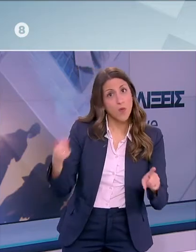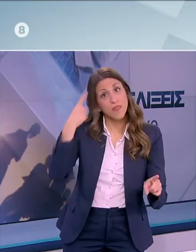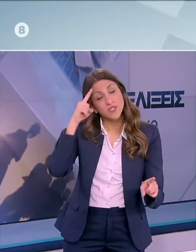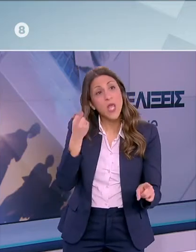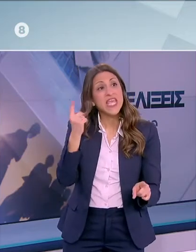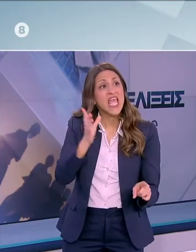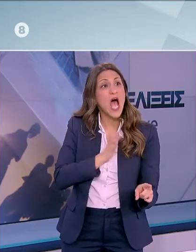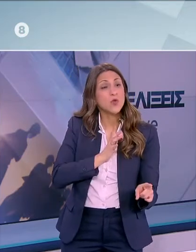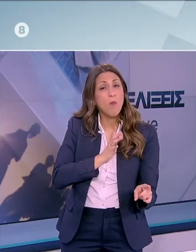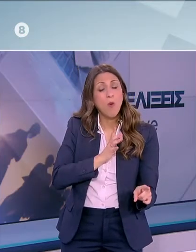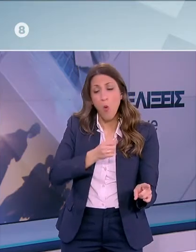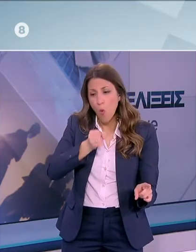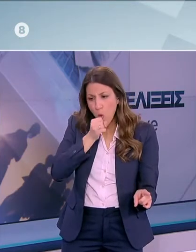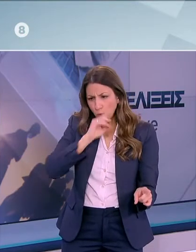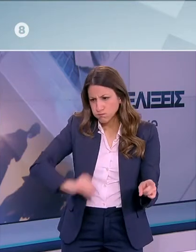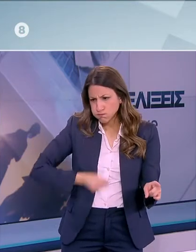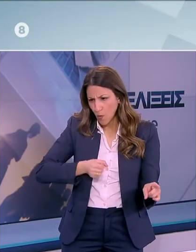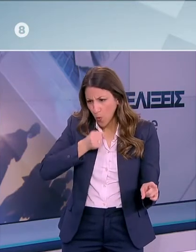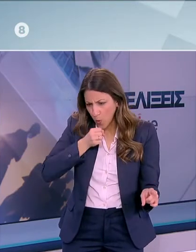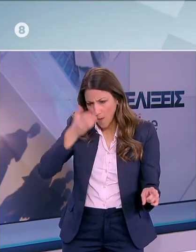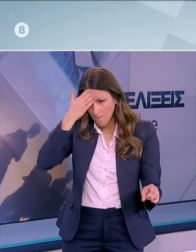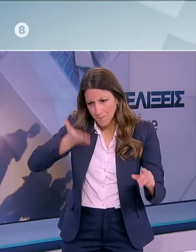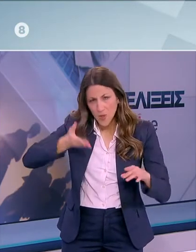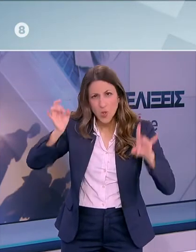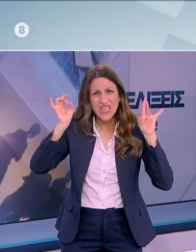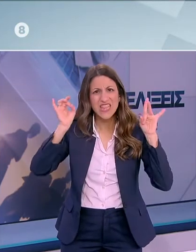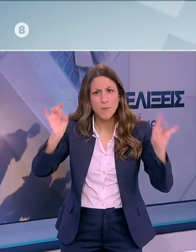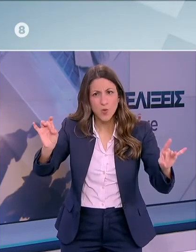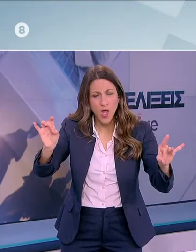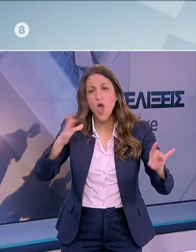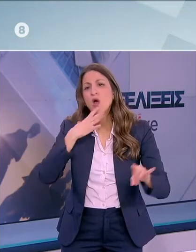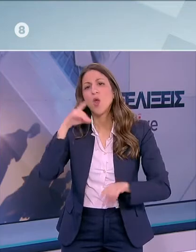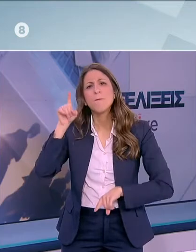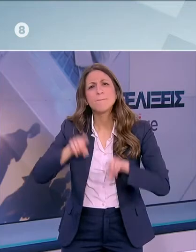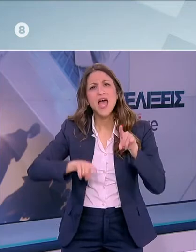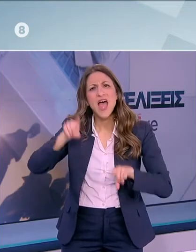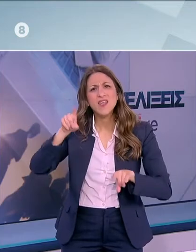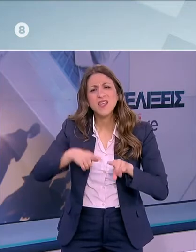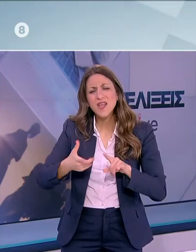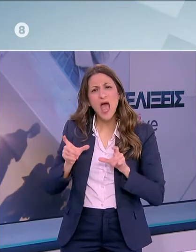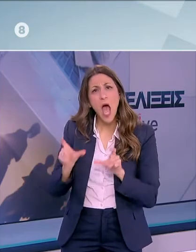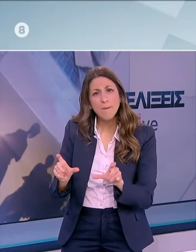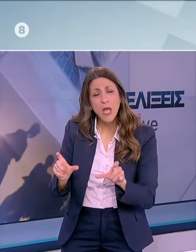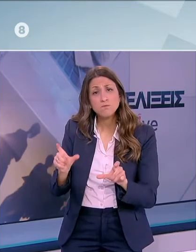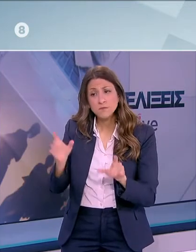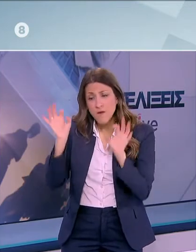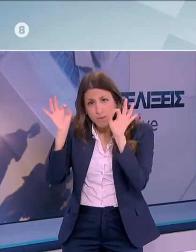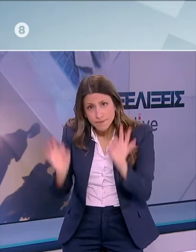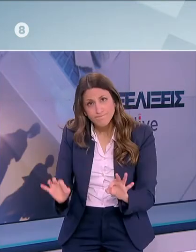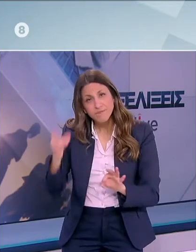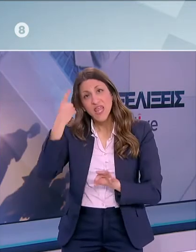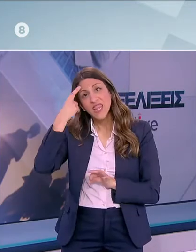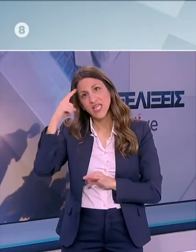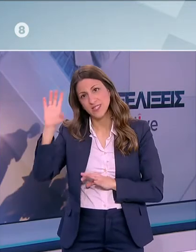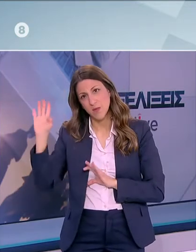ασυμπτωματικά. Ακούγονται όλο και περισσότερο κάποιες φωνές για την μικρότερη ανοσία, ανοσιακή απάντηση αυτών των ανθρώπων, χωρίς να ξέρουμε αν αυτοί